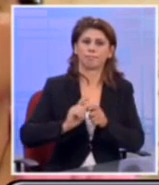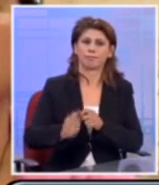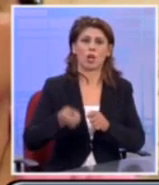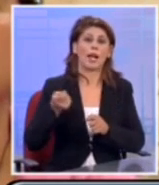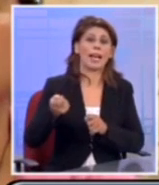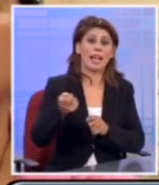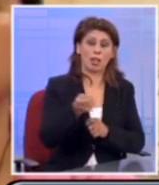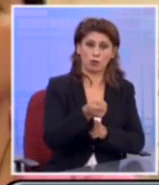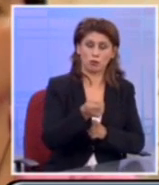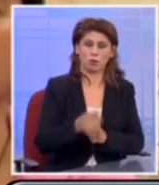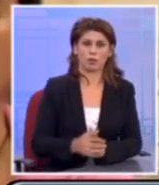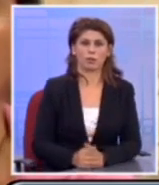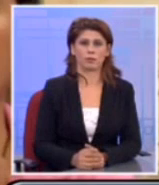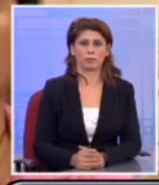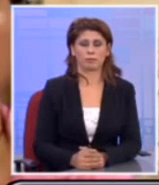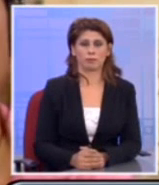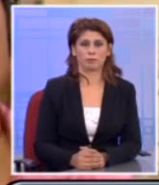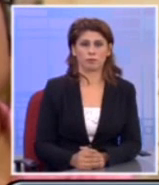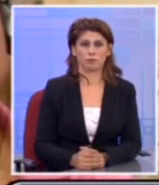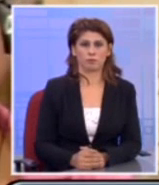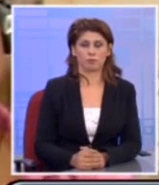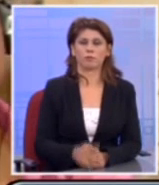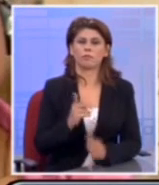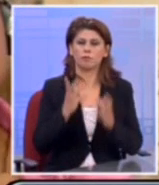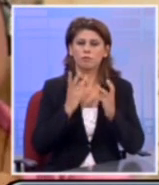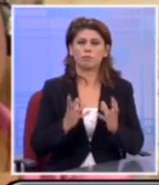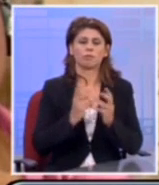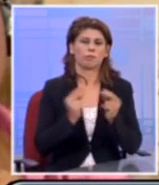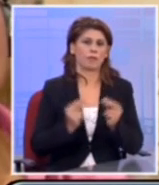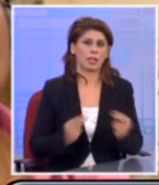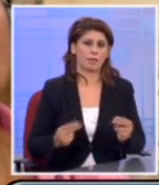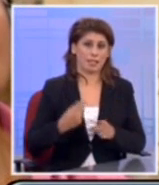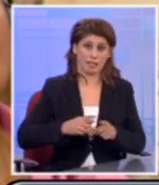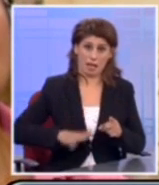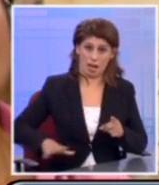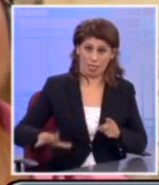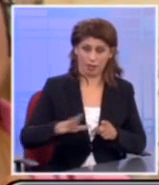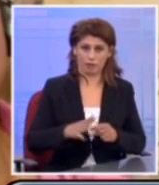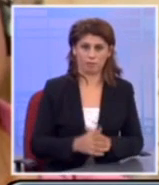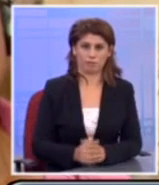χρέους έχει τόσο σοβαρές επιπτώσεις για τη χώρα